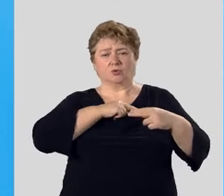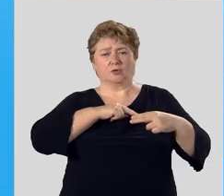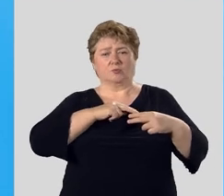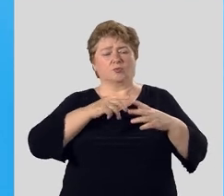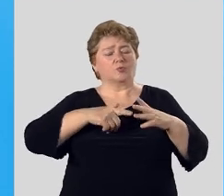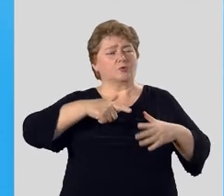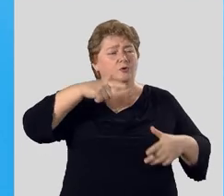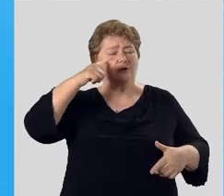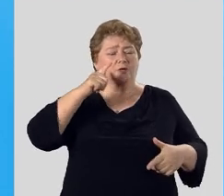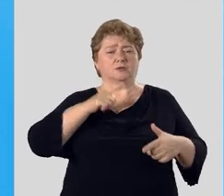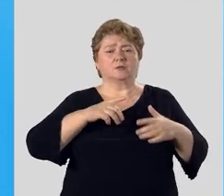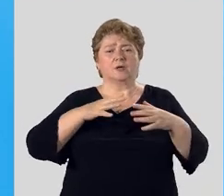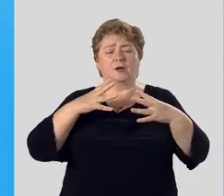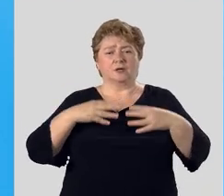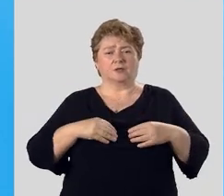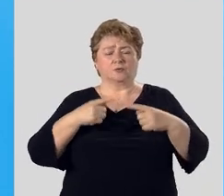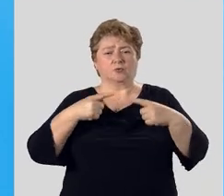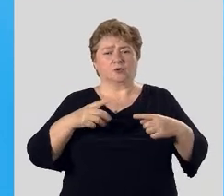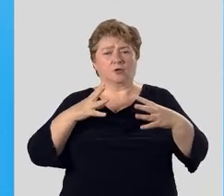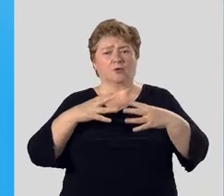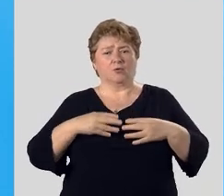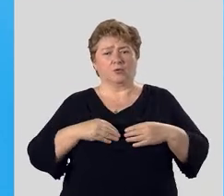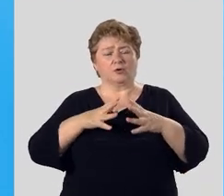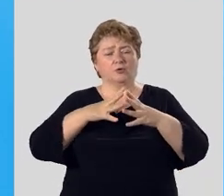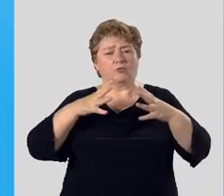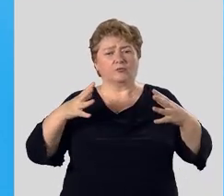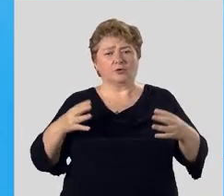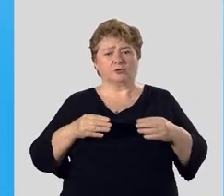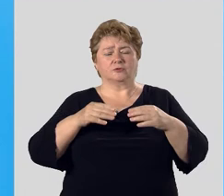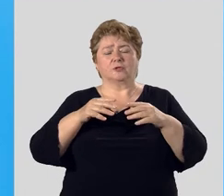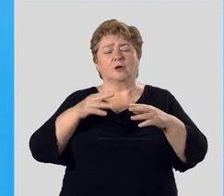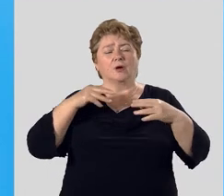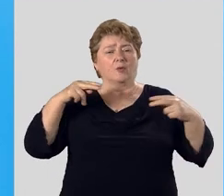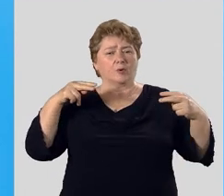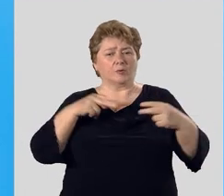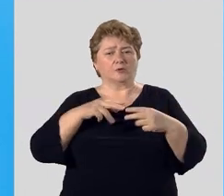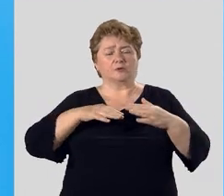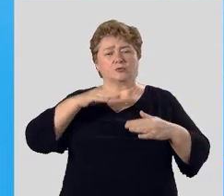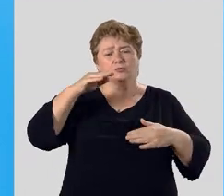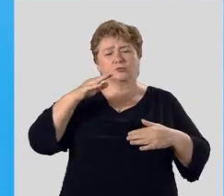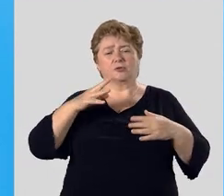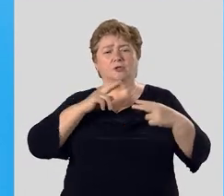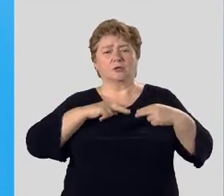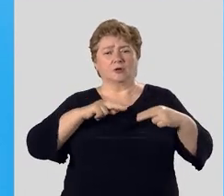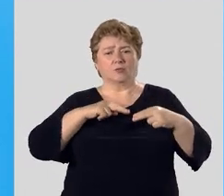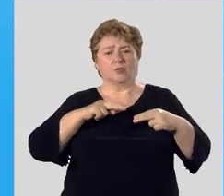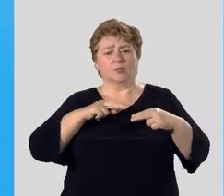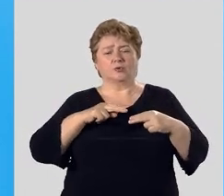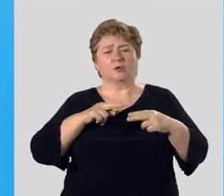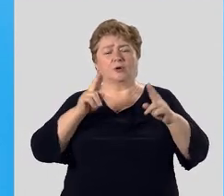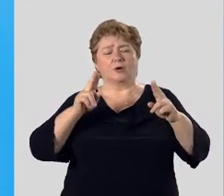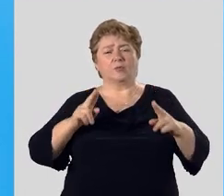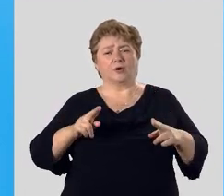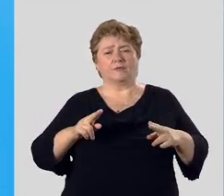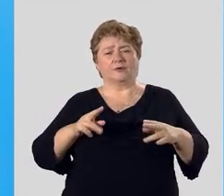с гигантским организмом. Другие органы увеличиваются пропорционально росту, и их функция, как правило,